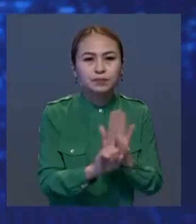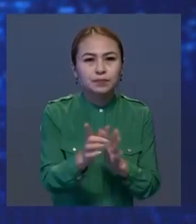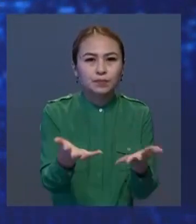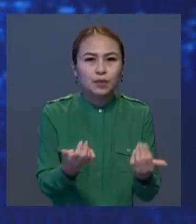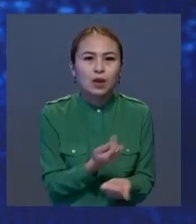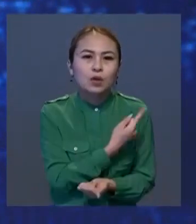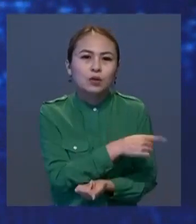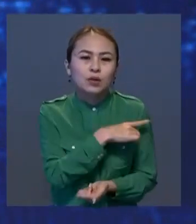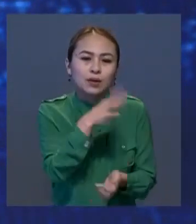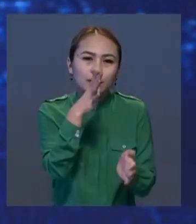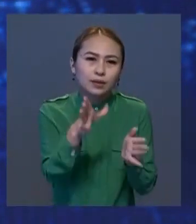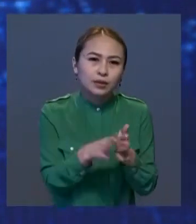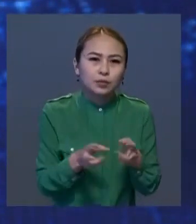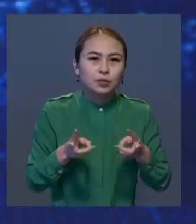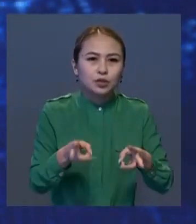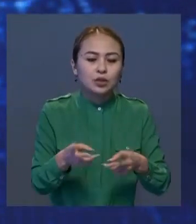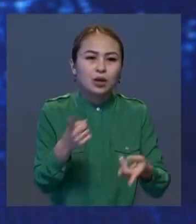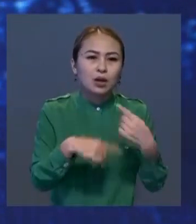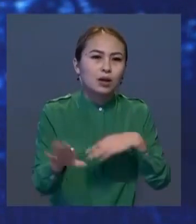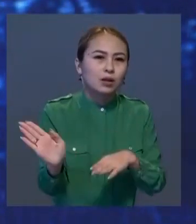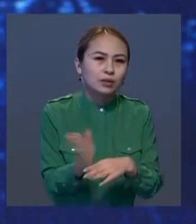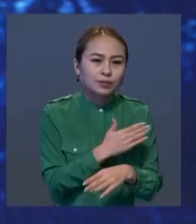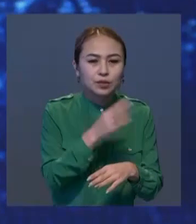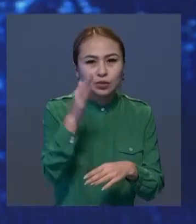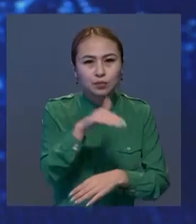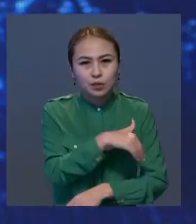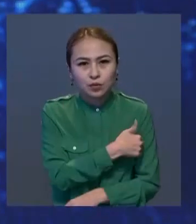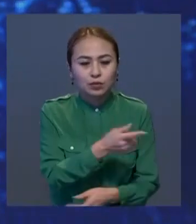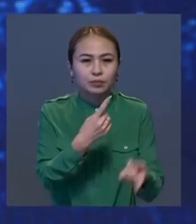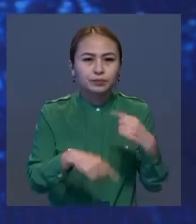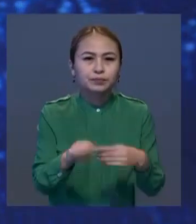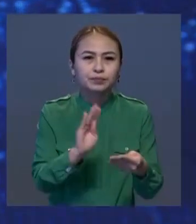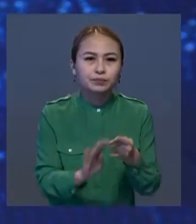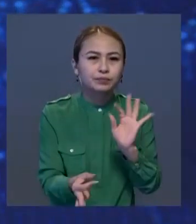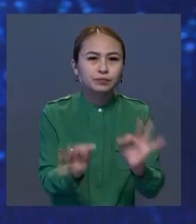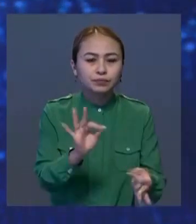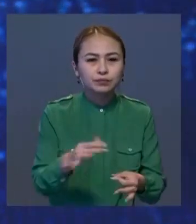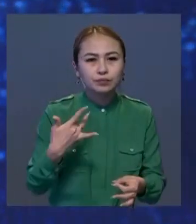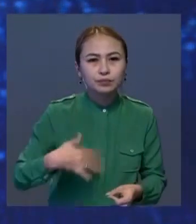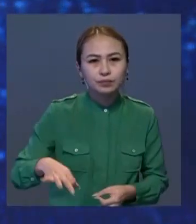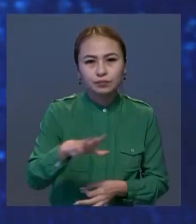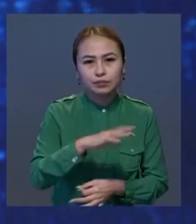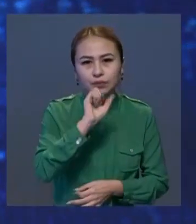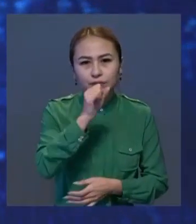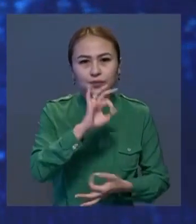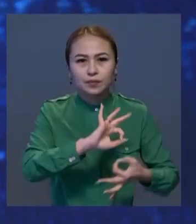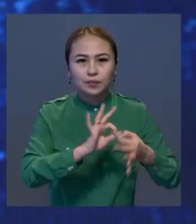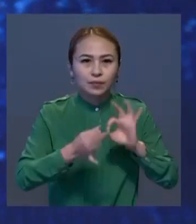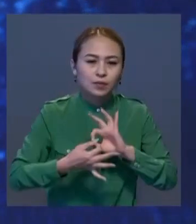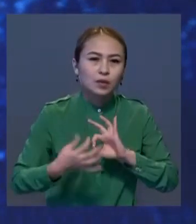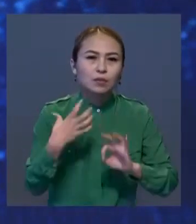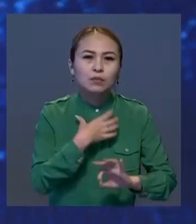қабылдап жатыр. Ауруханалардағы электр пештері алынып, температура қалыпты күйге түскен. Жамбыл облысындағы тілшіміз Руслан